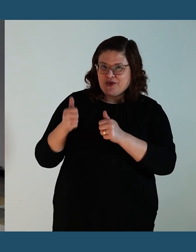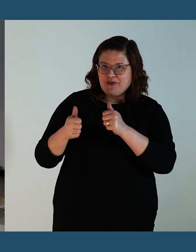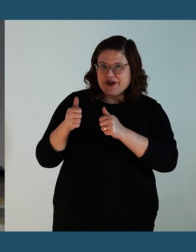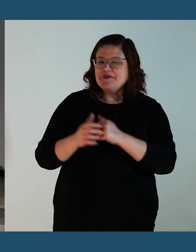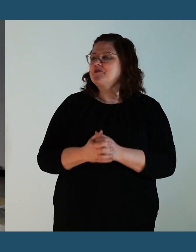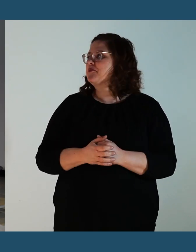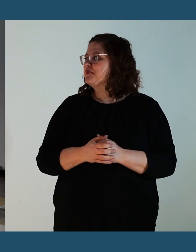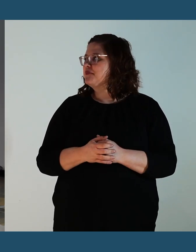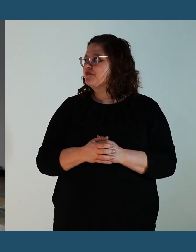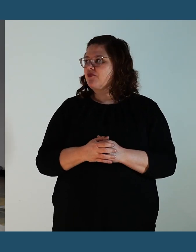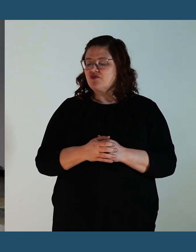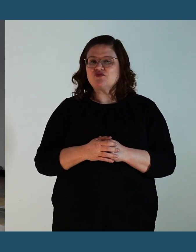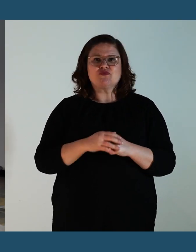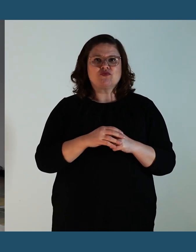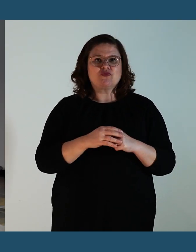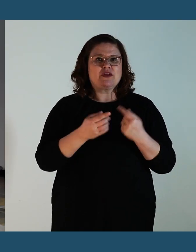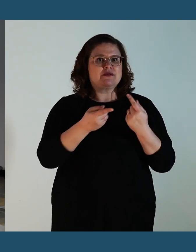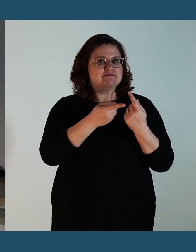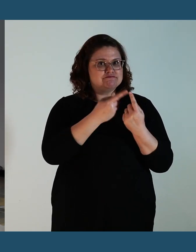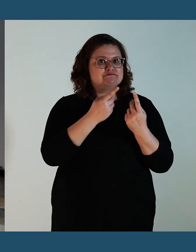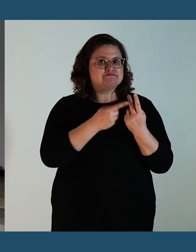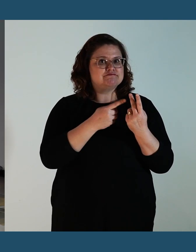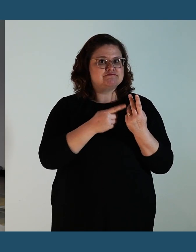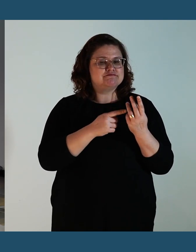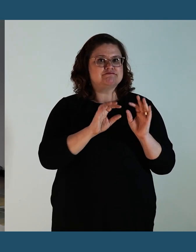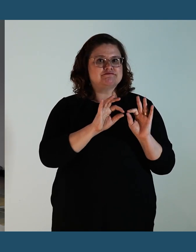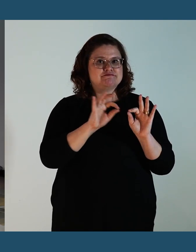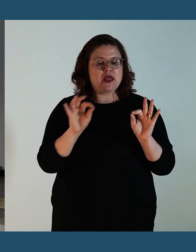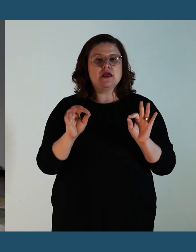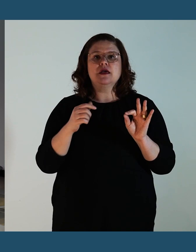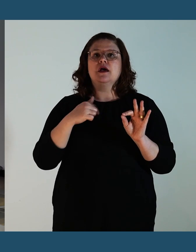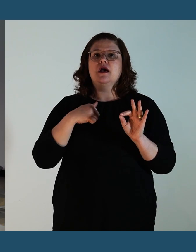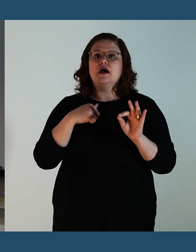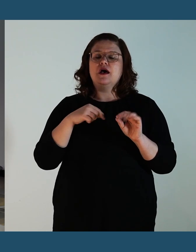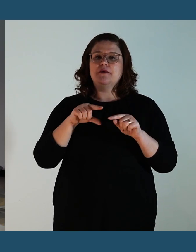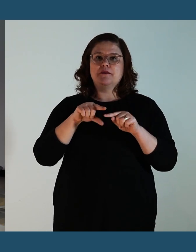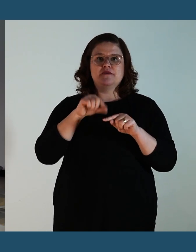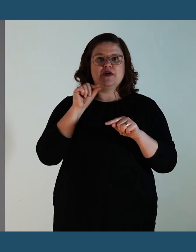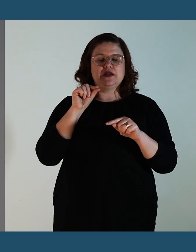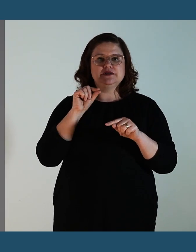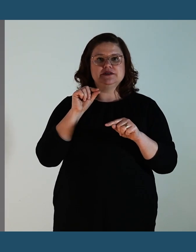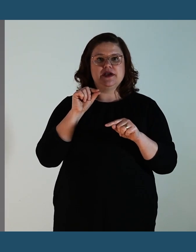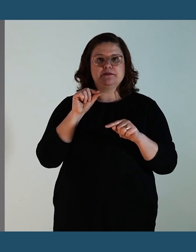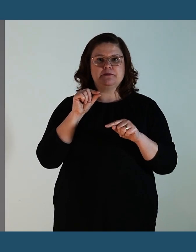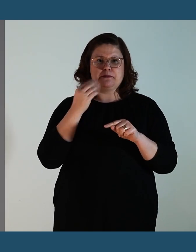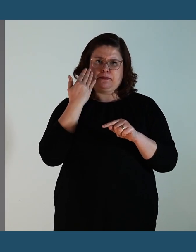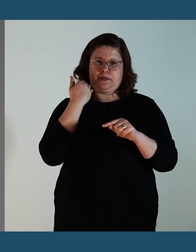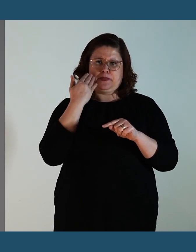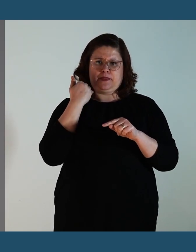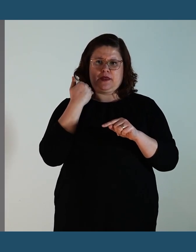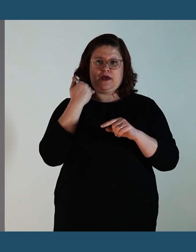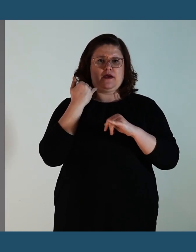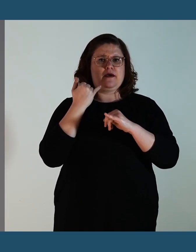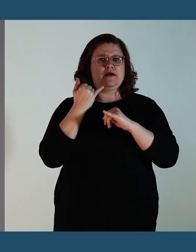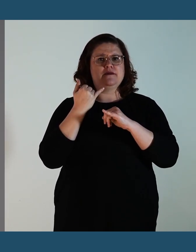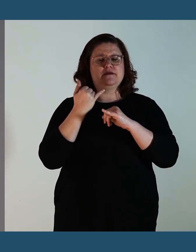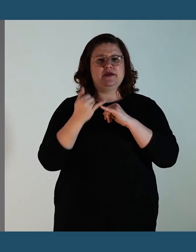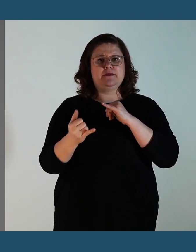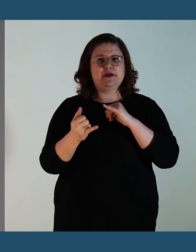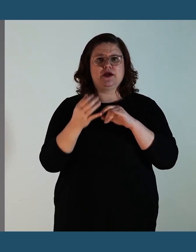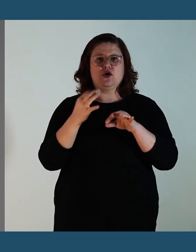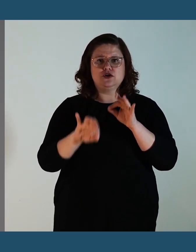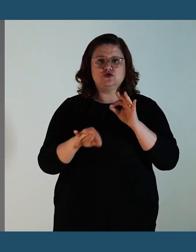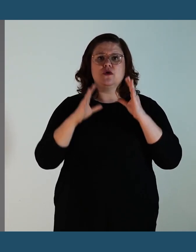Joo, tässä tuli erinomaisia kohtia jo. Itse ehkä nostaisin tässä kohtaa tuon viimeisimpänä ihan hiljattain saanut